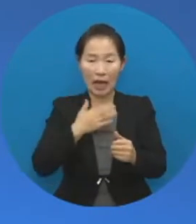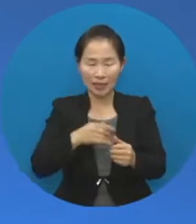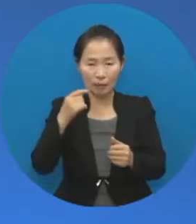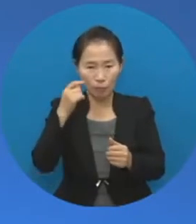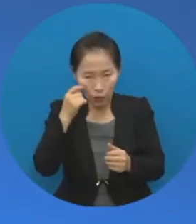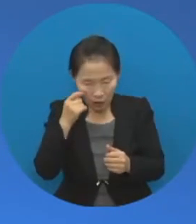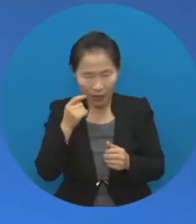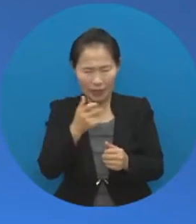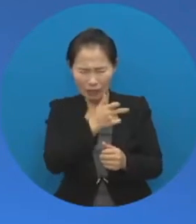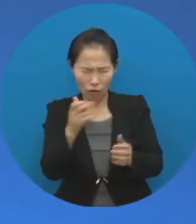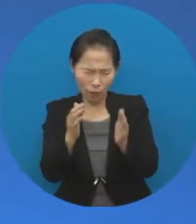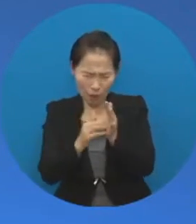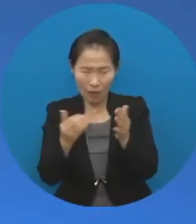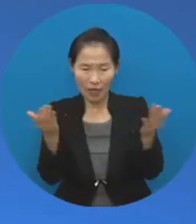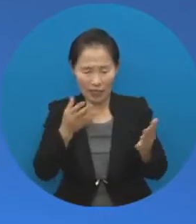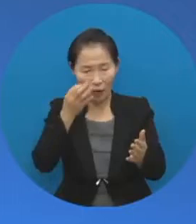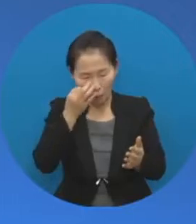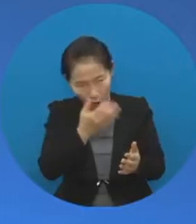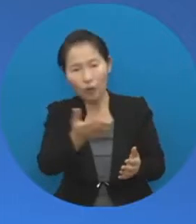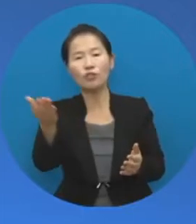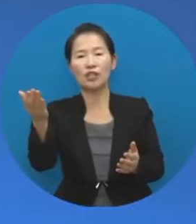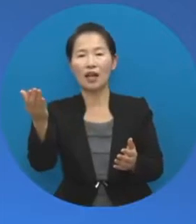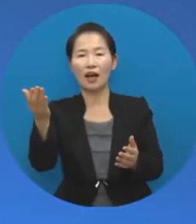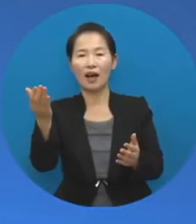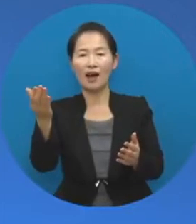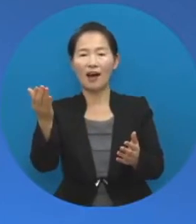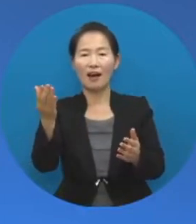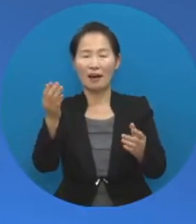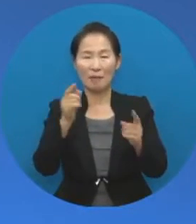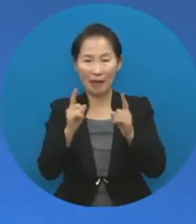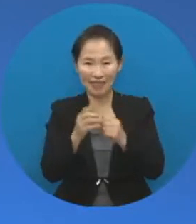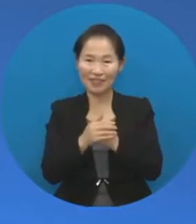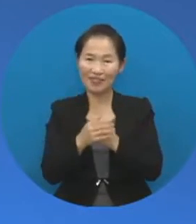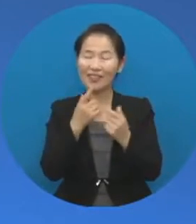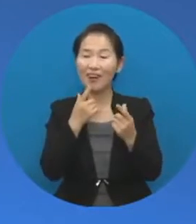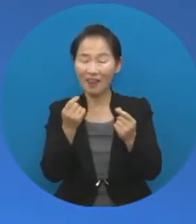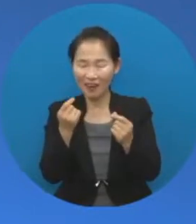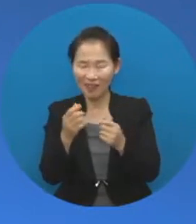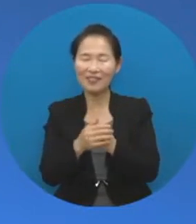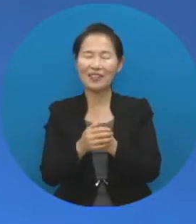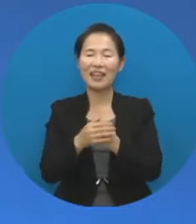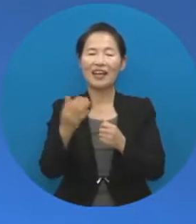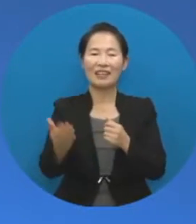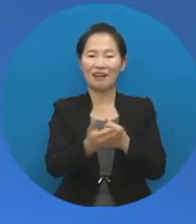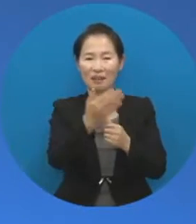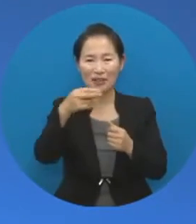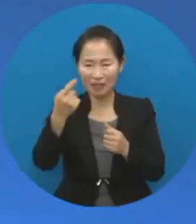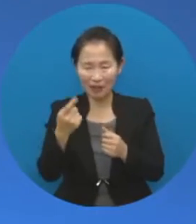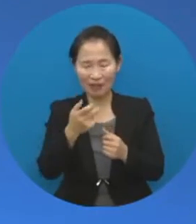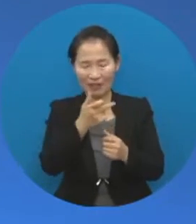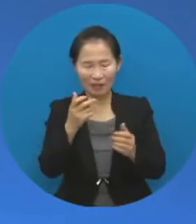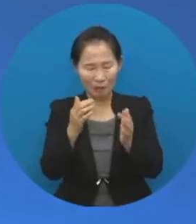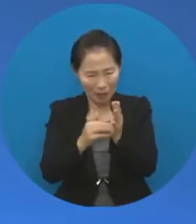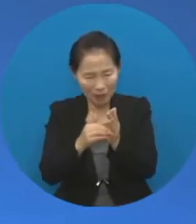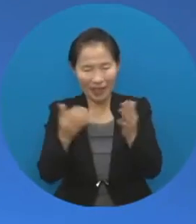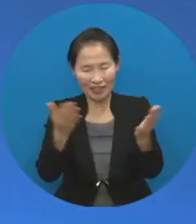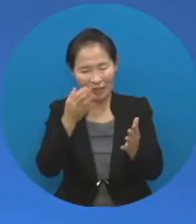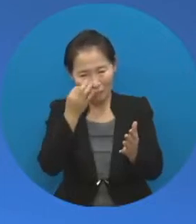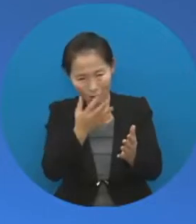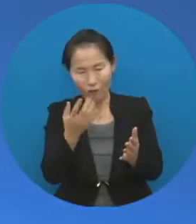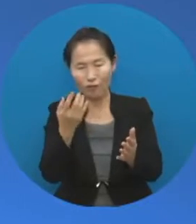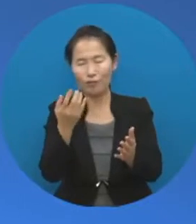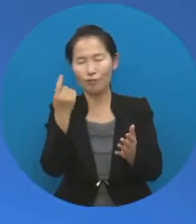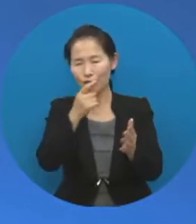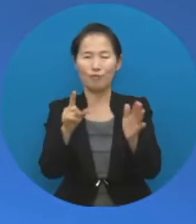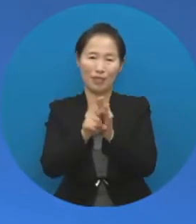보이리라. 여러분 21일이 끝나기 전에 크고 비밀한 일을 하나님이 보이실 건데요. 저에게 가장